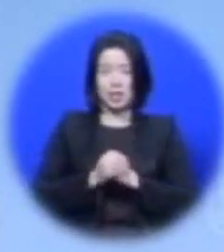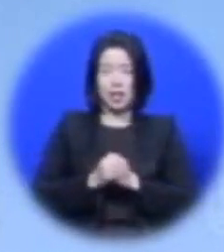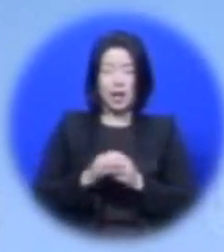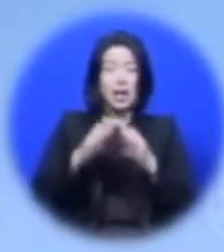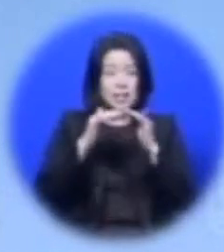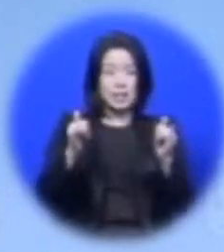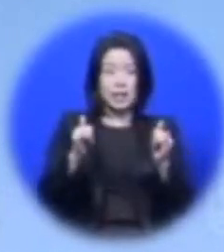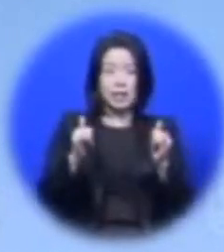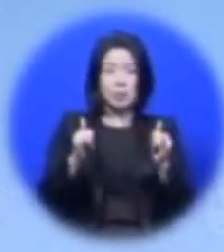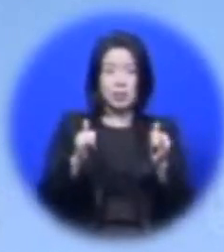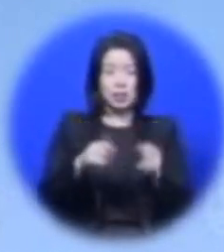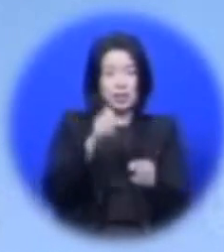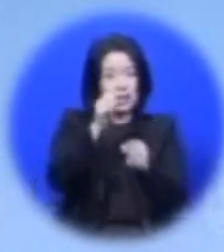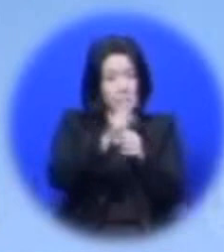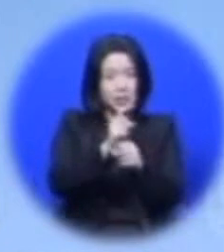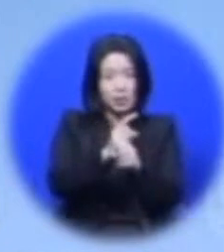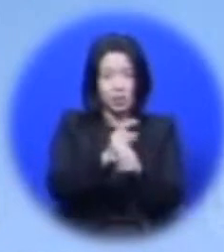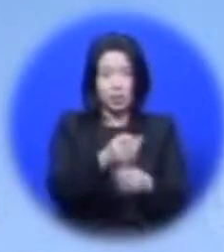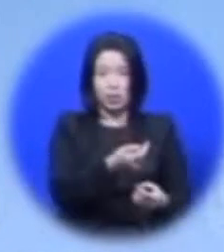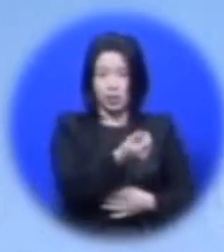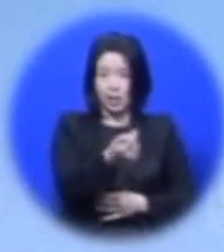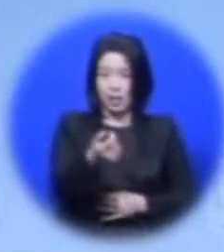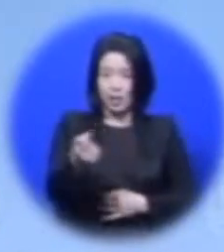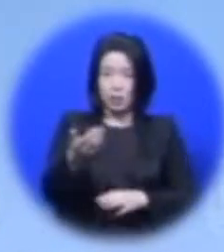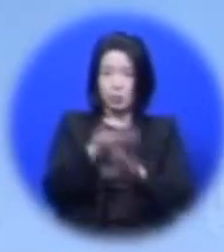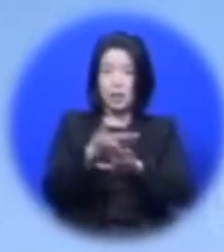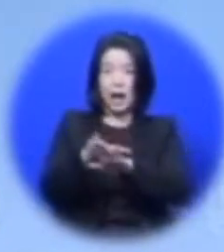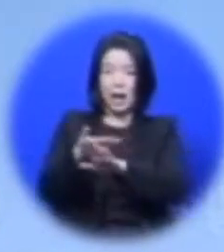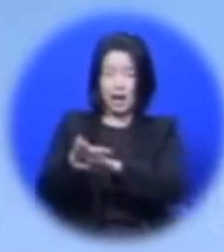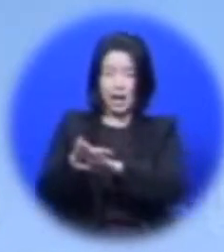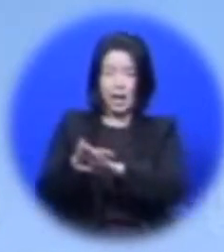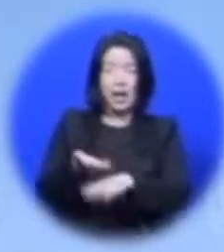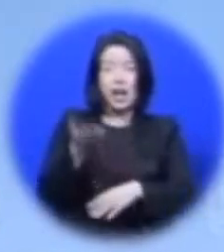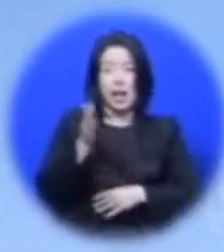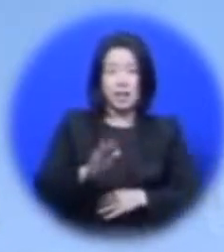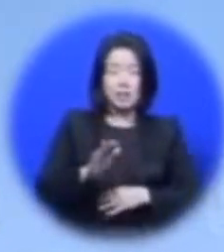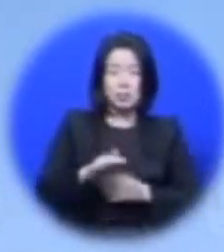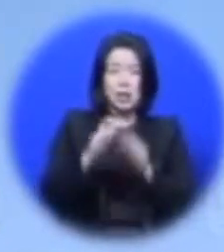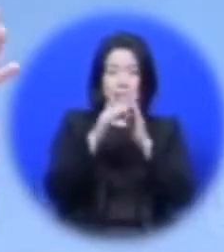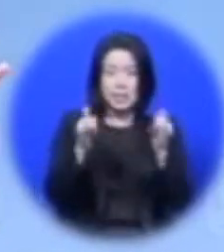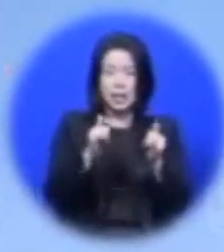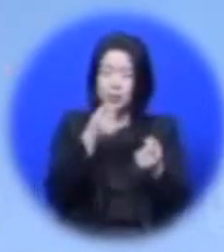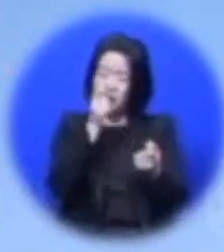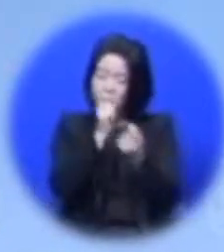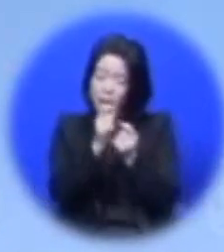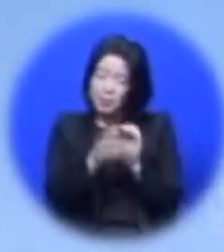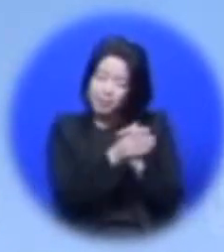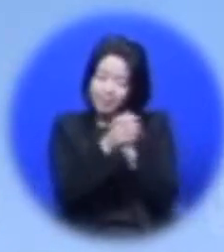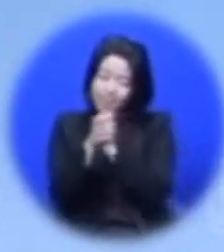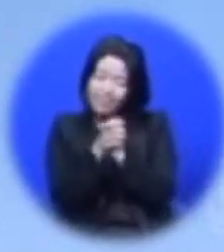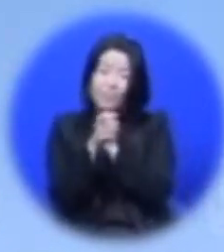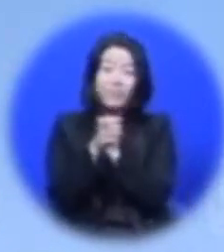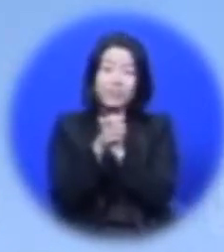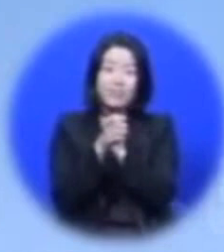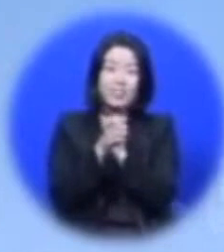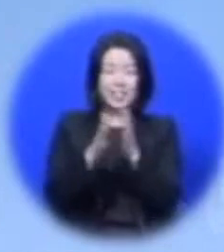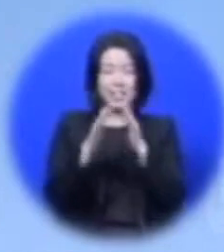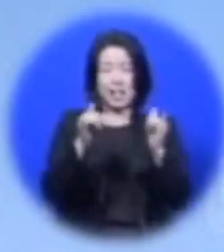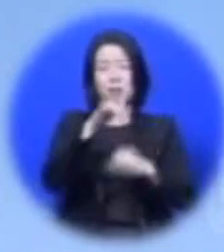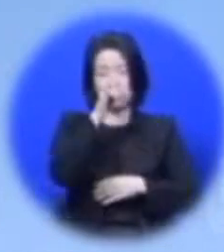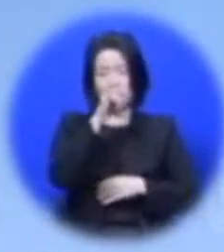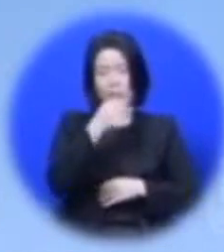사람이 성격이 조금씩은 다 다르죠. 근데 사람에게 굉장히 친밀하게 하는 사람이 있죠. 요한 사도가